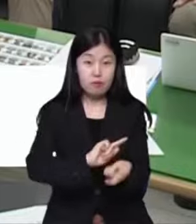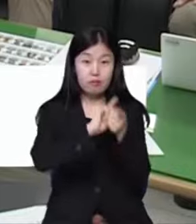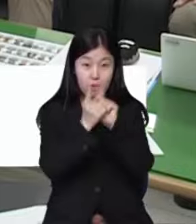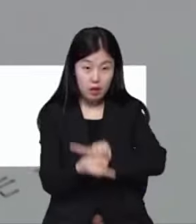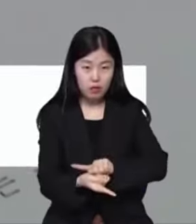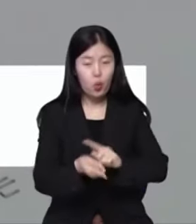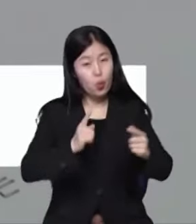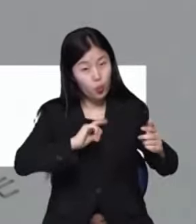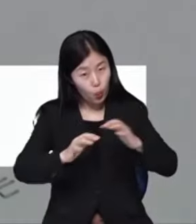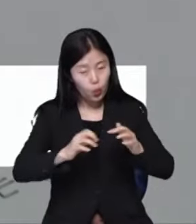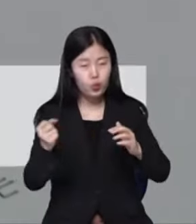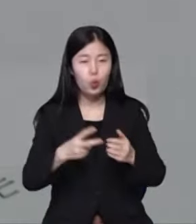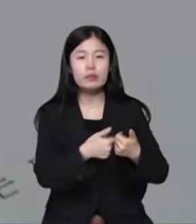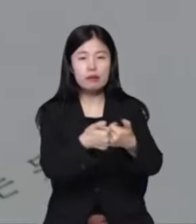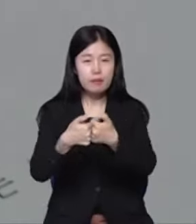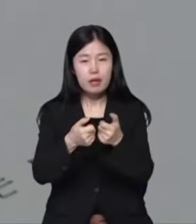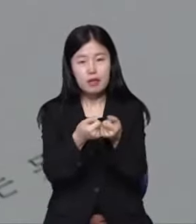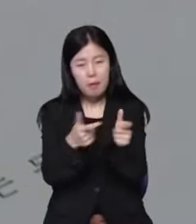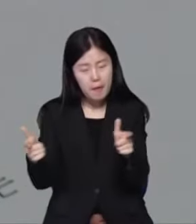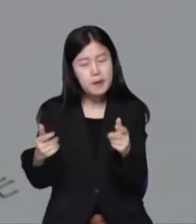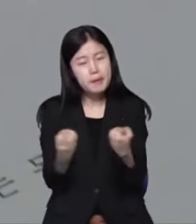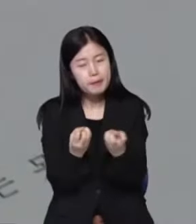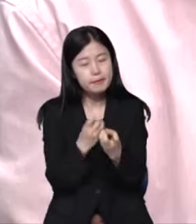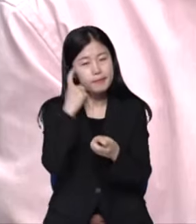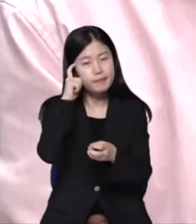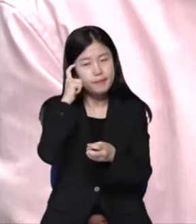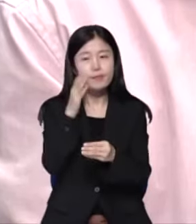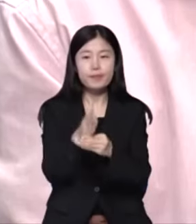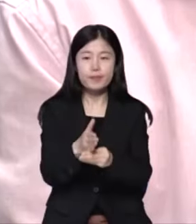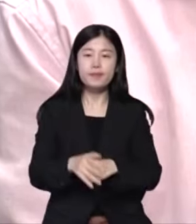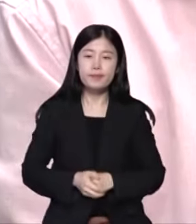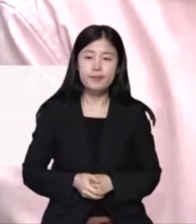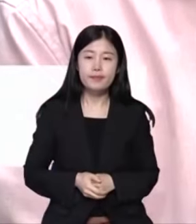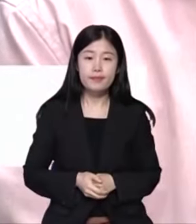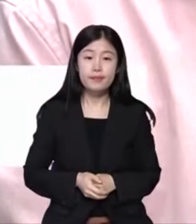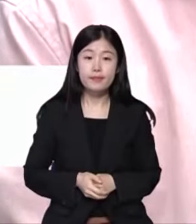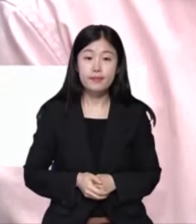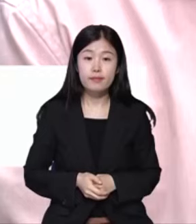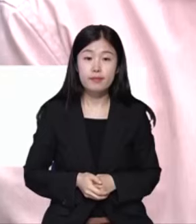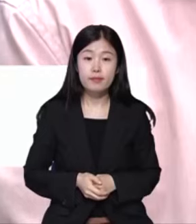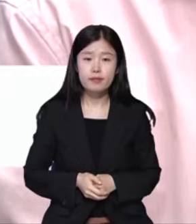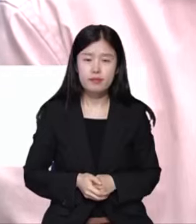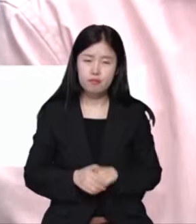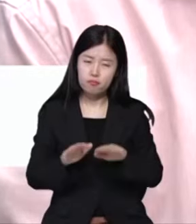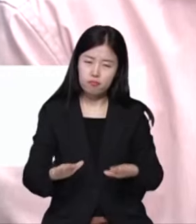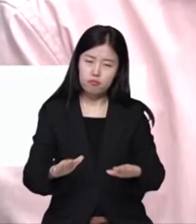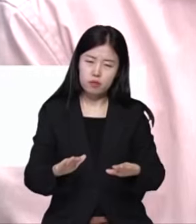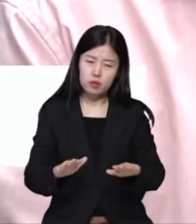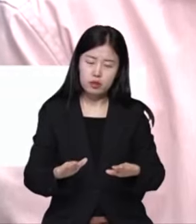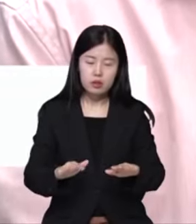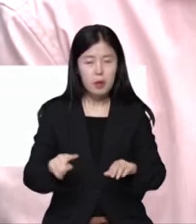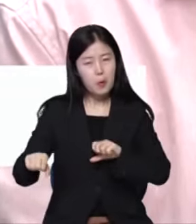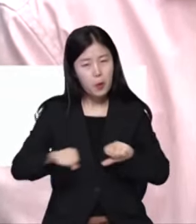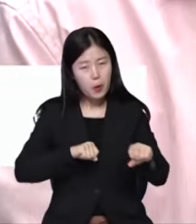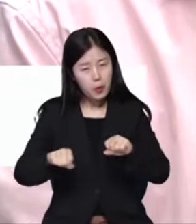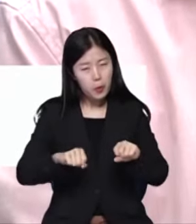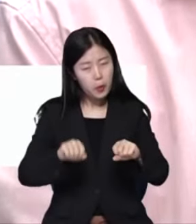설득 방식에 무게를 싣고 있습니다. 어떻게 대응을 하고 향후 계획을 가지고 갈 건지